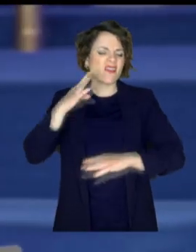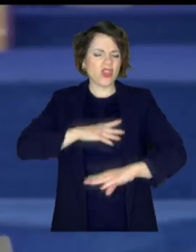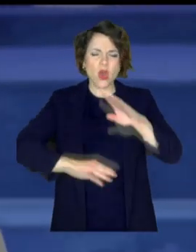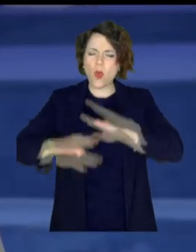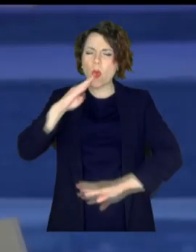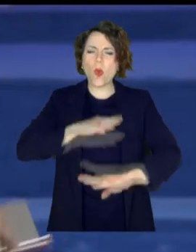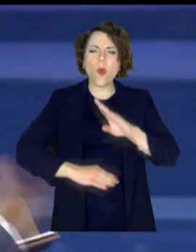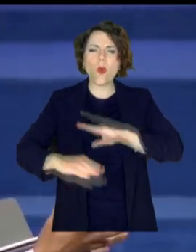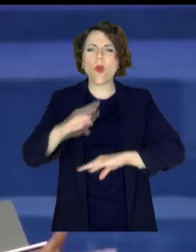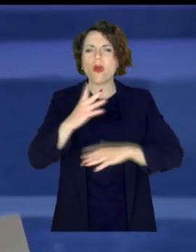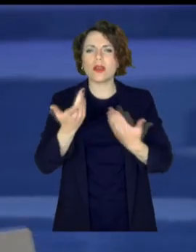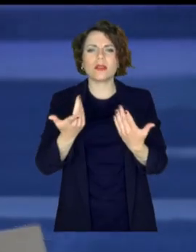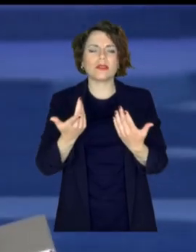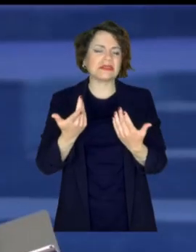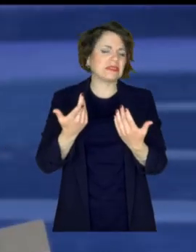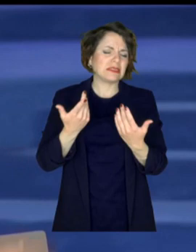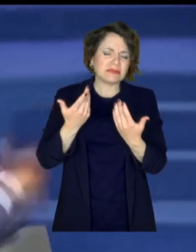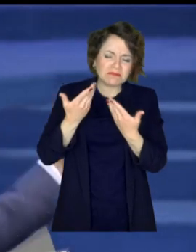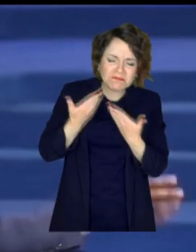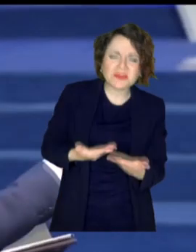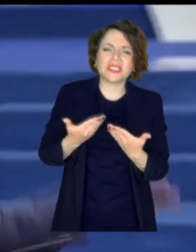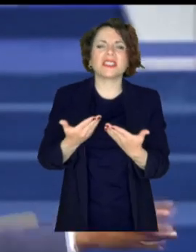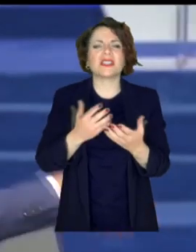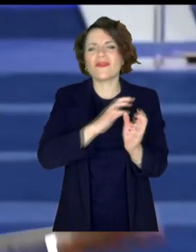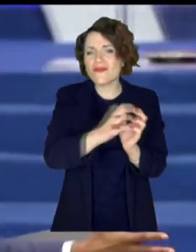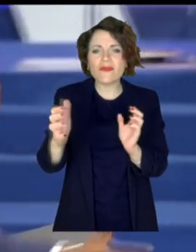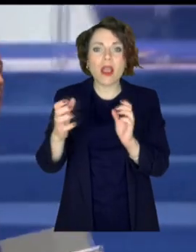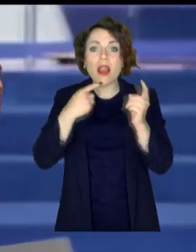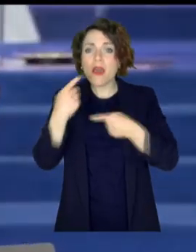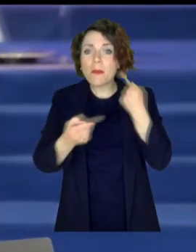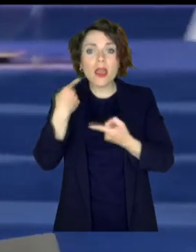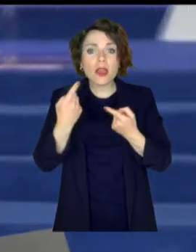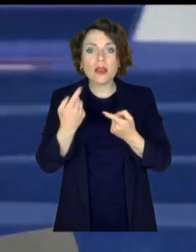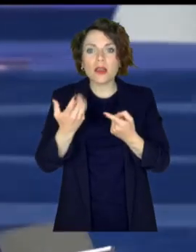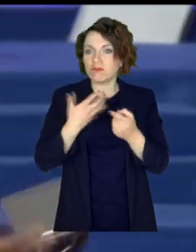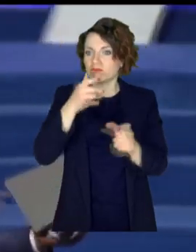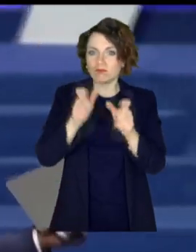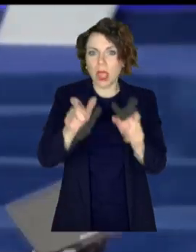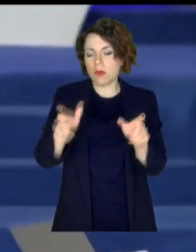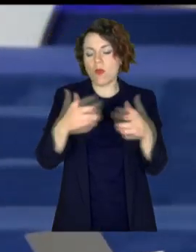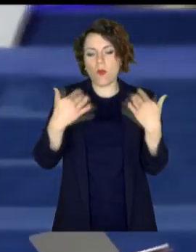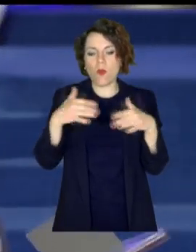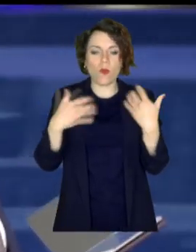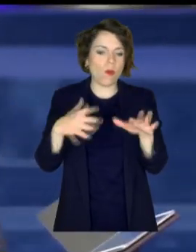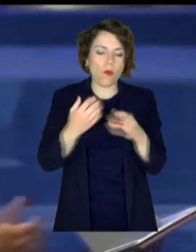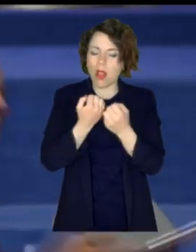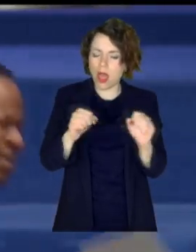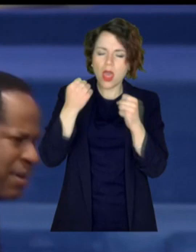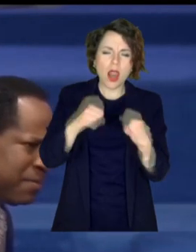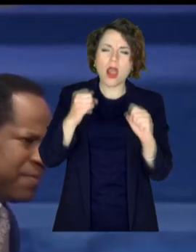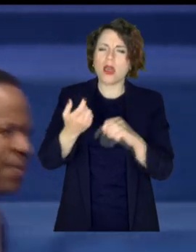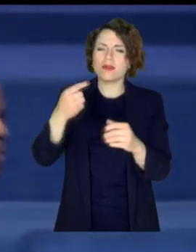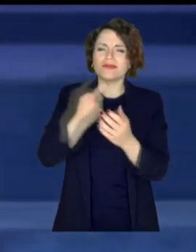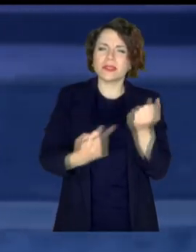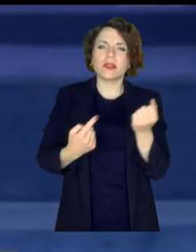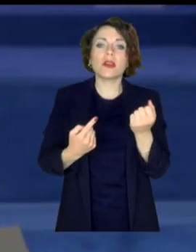frustrate, a terra, che si lamentano. Abbiamo visto tanta gente sconfitta nella vita, al punto che quasi pensiamo che bisogna